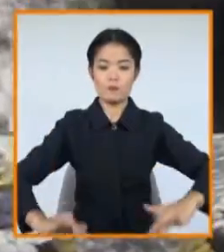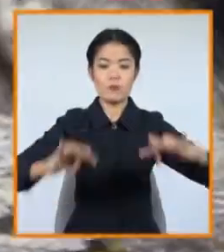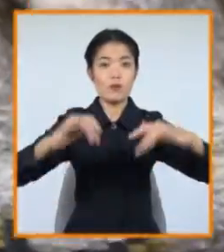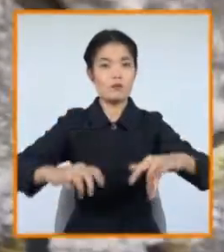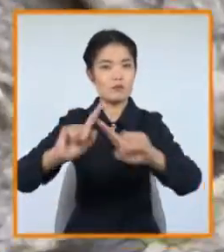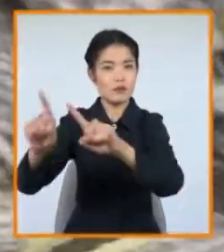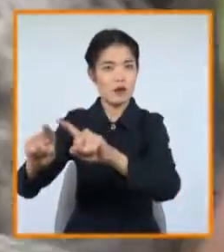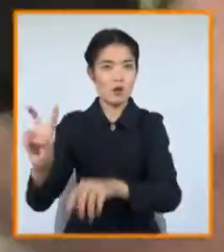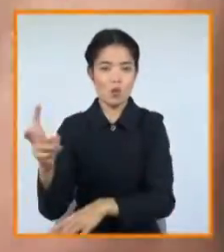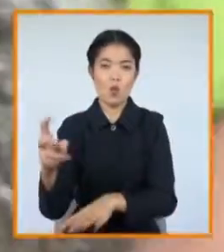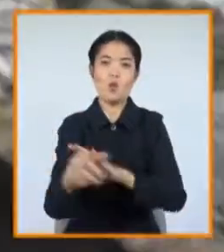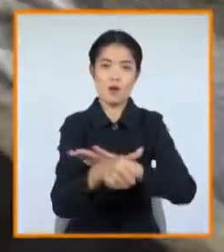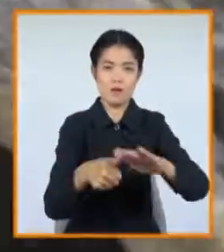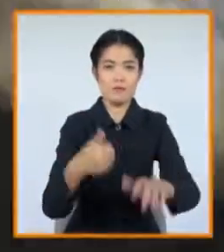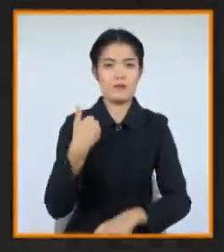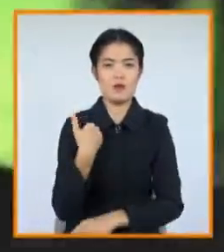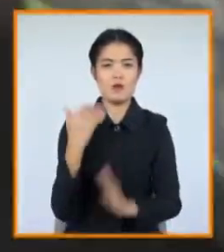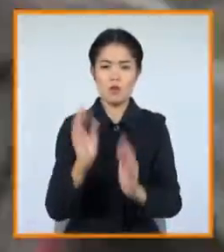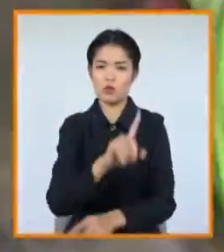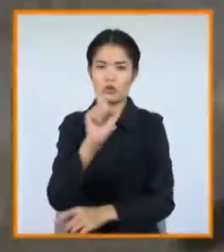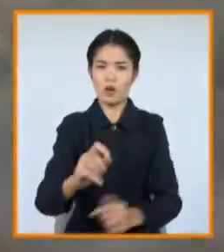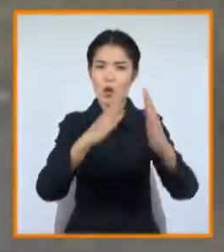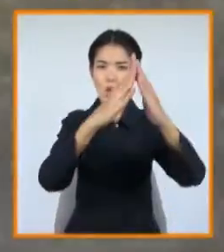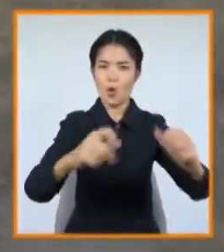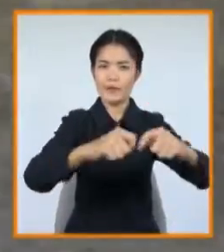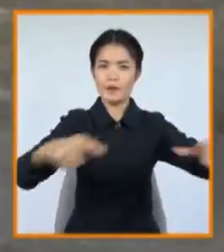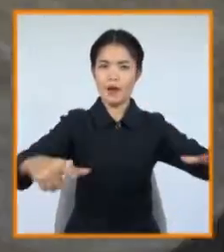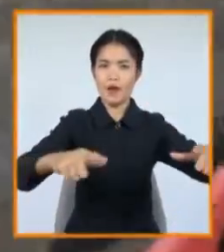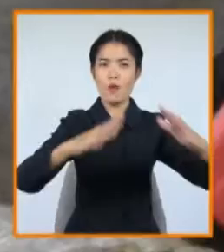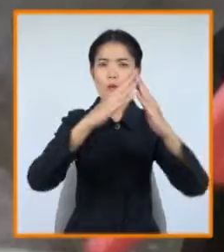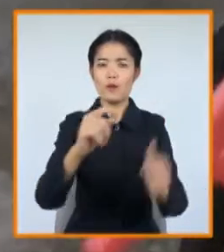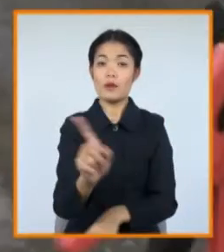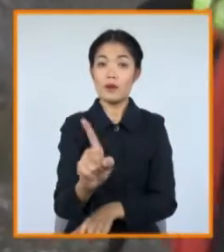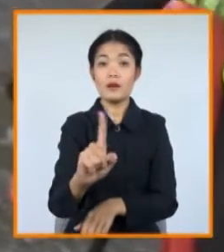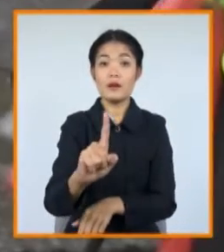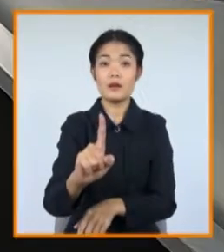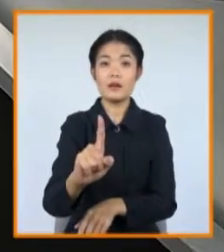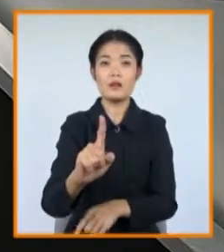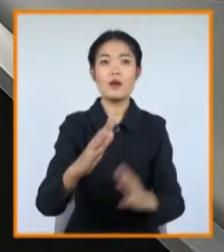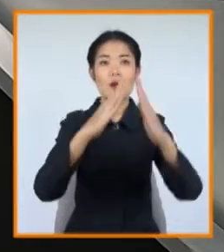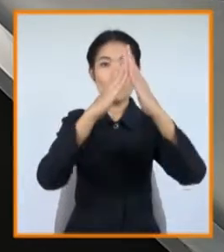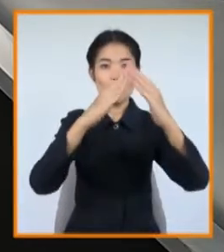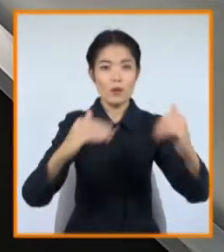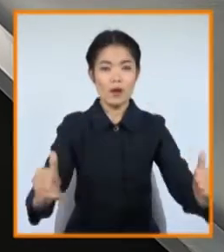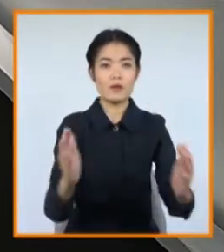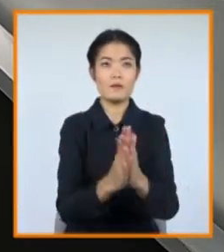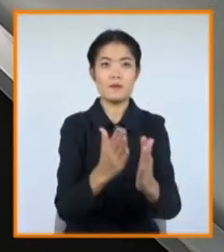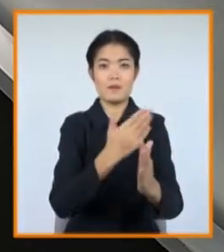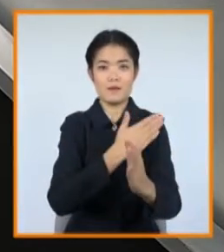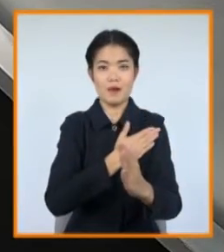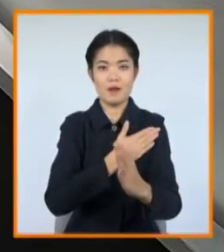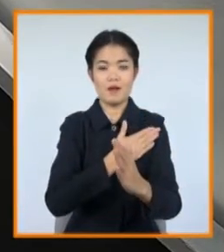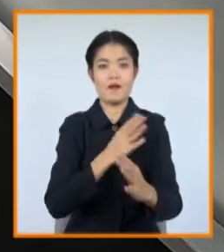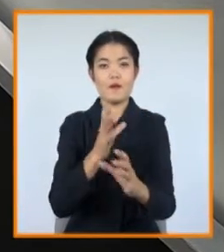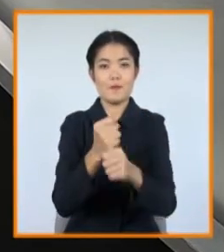ที่งูนั้นก็หนีน้ำมาหลายคนสงสัยว่าวัดใหญ่เนี่ยคือวัดอะไรที่จังหวัดพิษณุโลกนะคะเป็นวัดหลวงพ่อพระพุทธชินรา